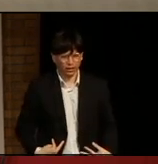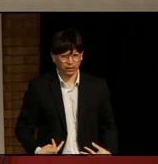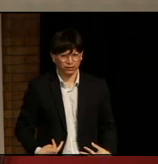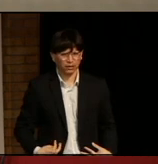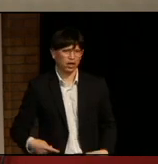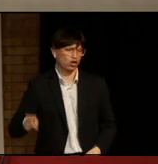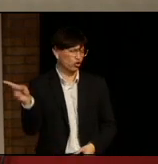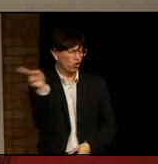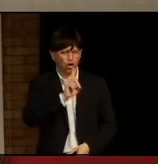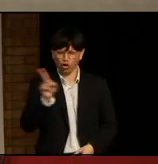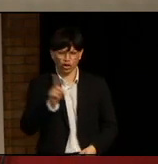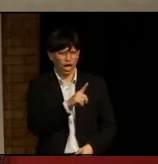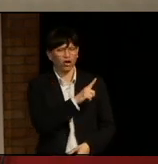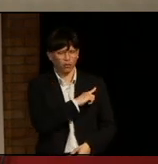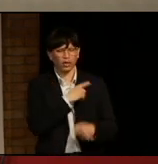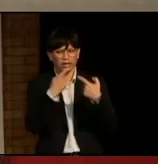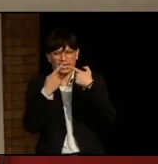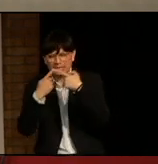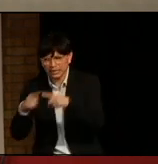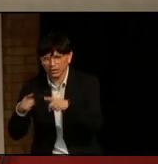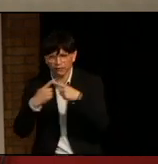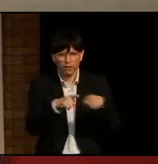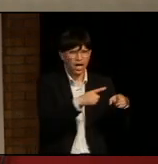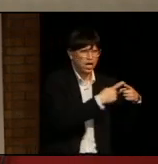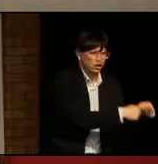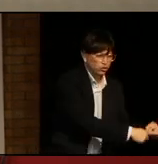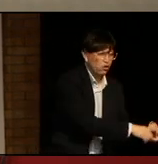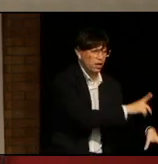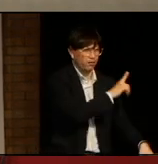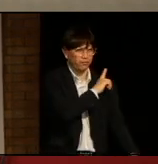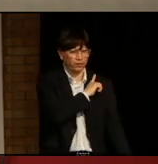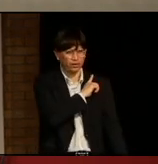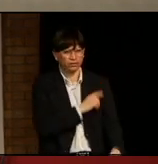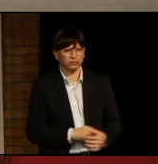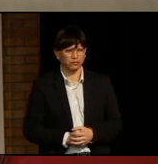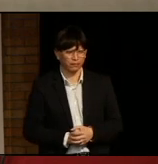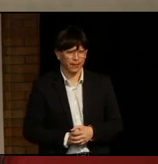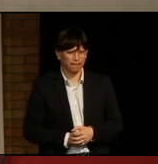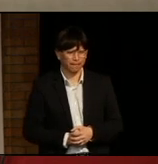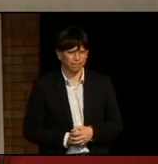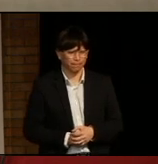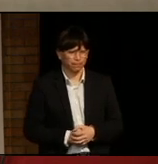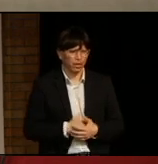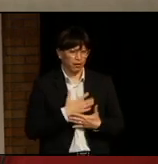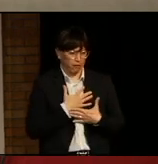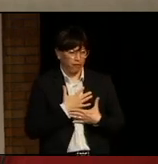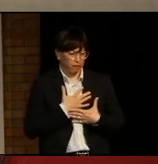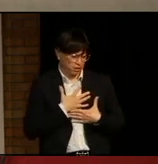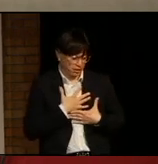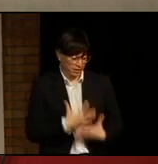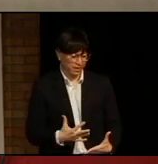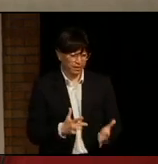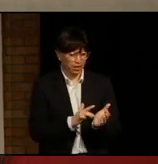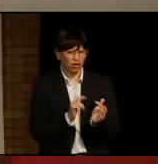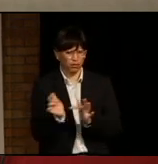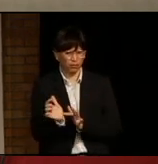è come il mio ma è molto più evangelico del mio e fa sentire che lo spirito di Dio è